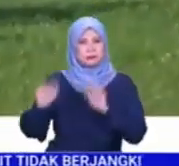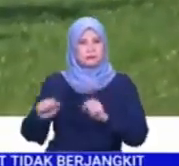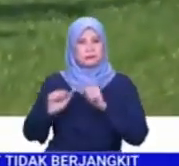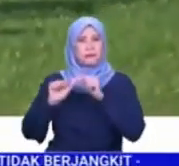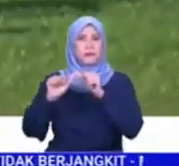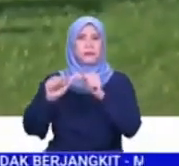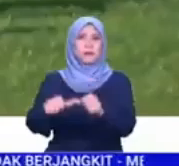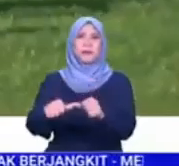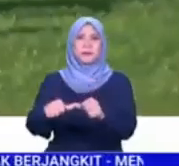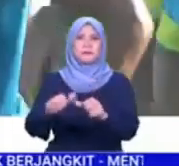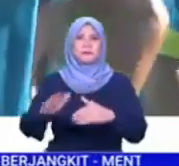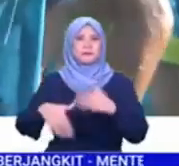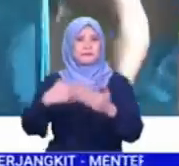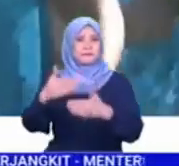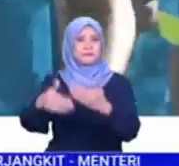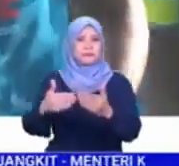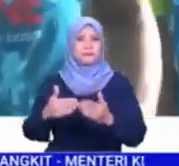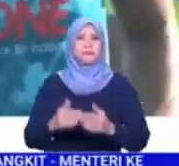diteruskan.